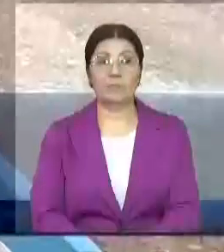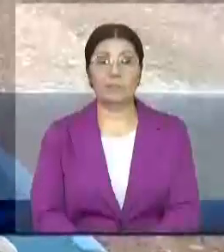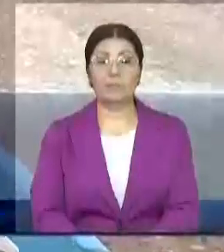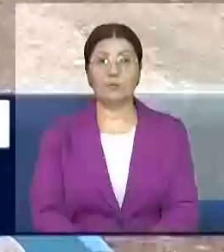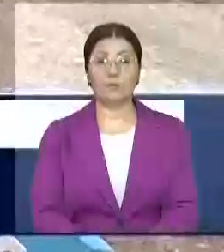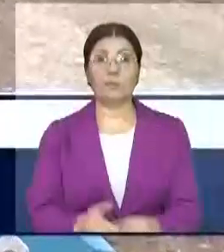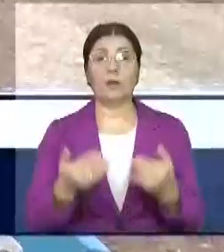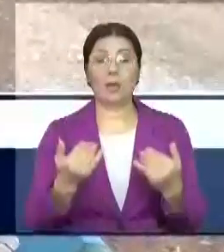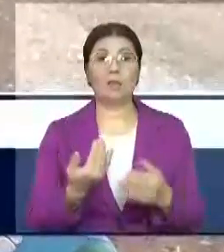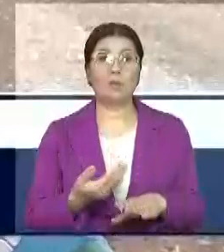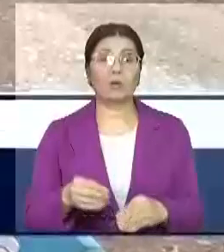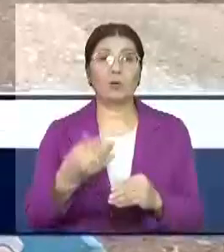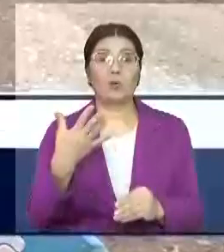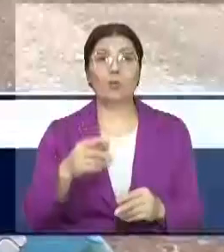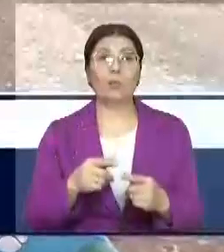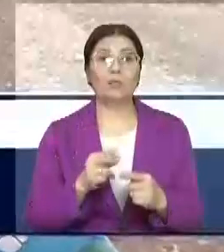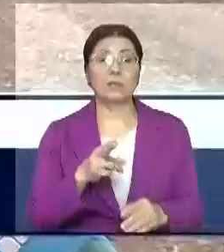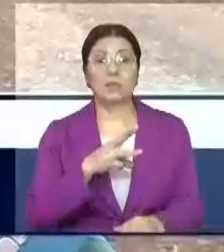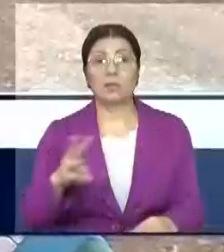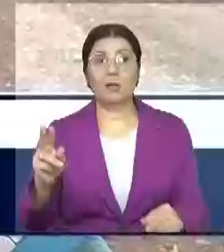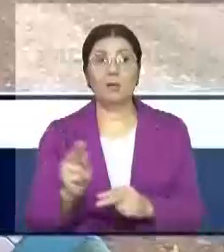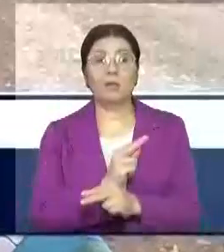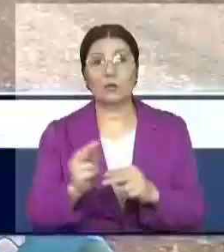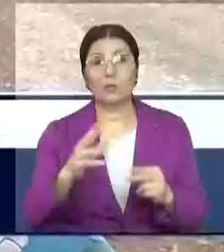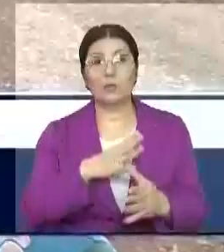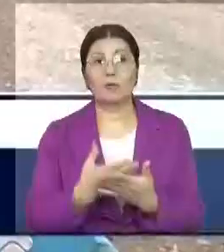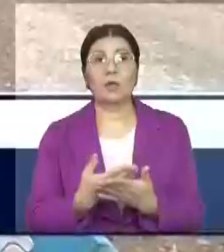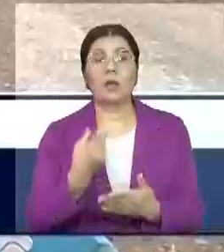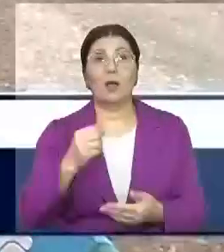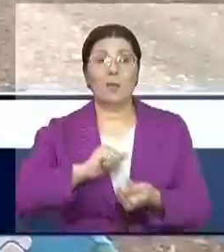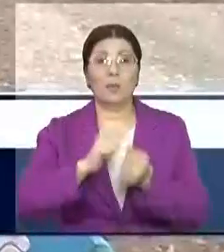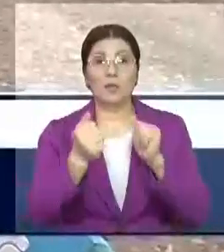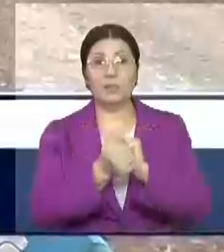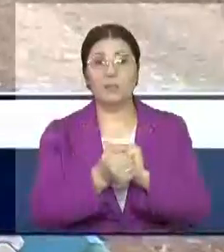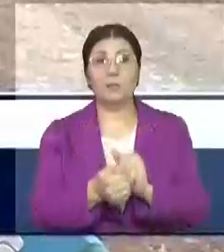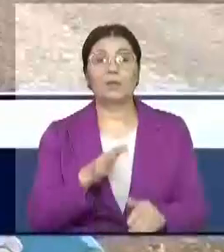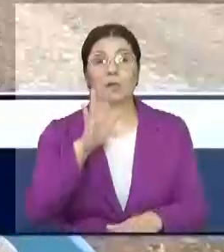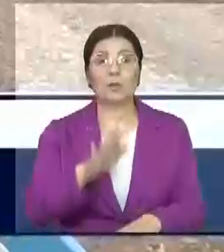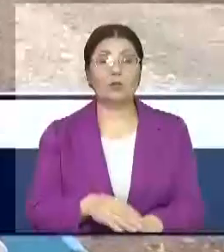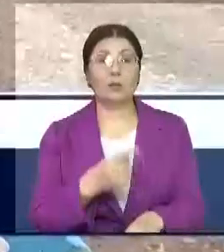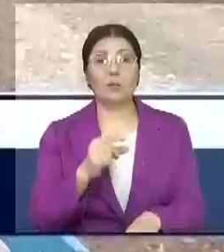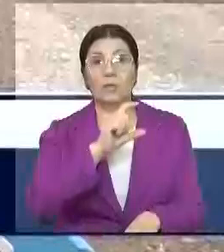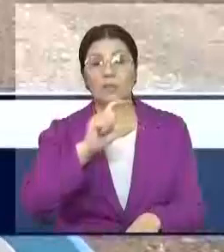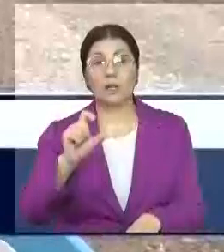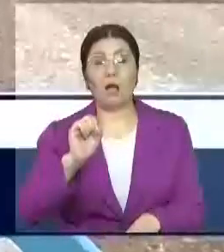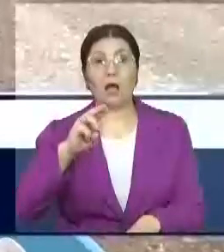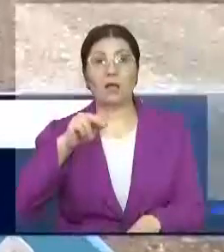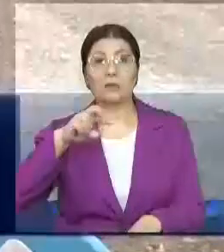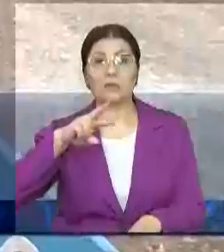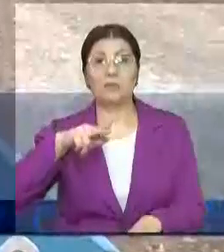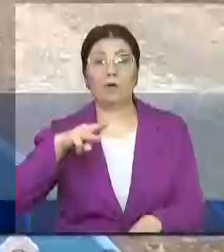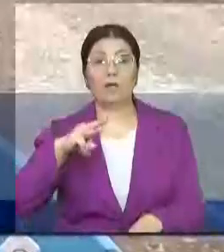подрядчиками. Қазір мұнда 15 шақырым жол орташа жөнделуде. Алдымен қиыршық тас төсеп жатырмыз. Үстіне бір қабат асфальт жабындысын